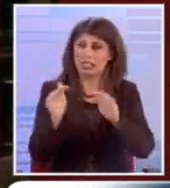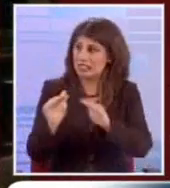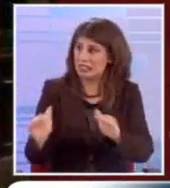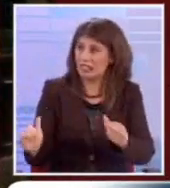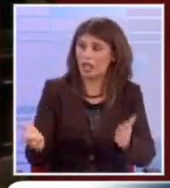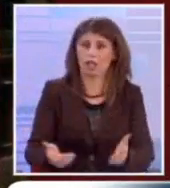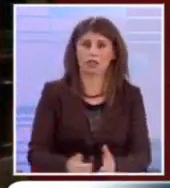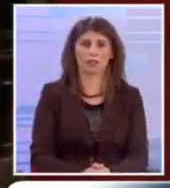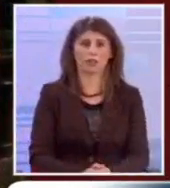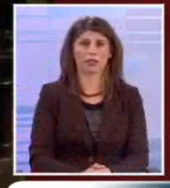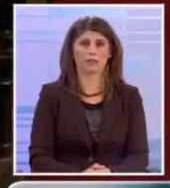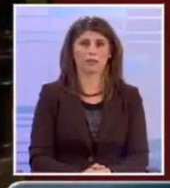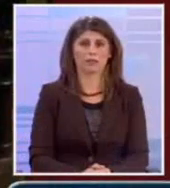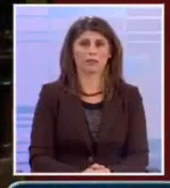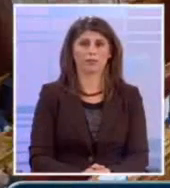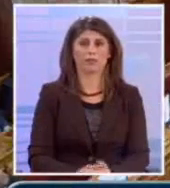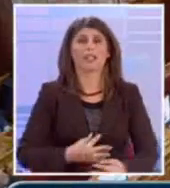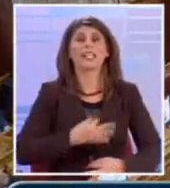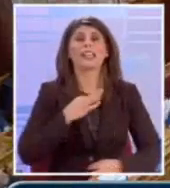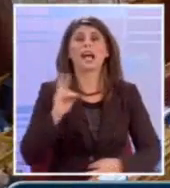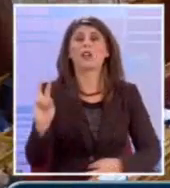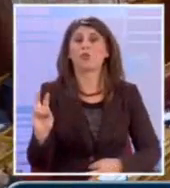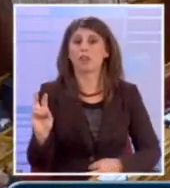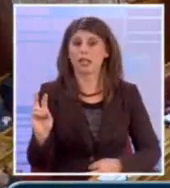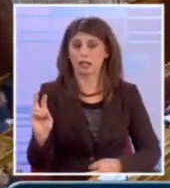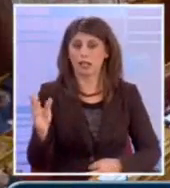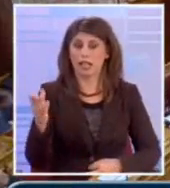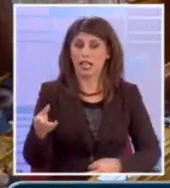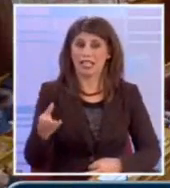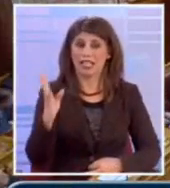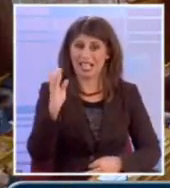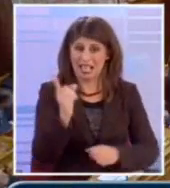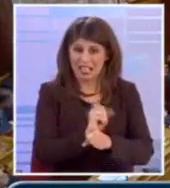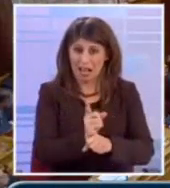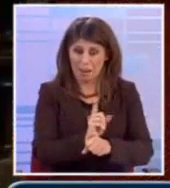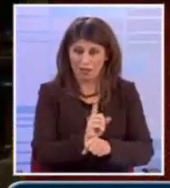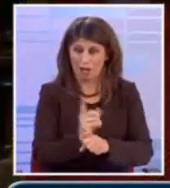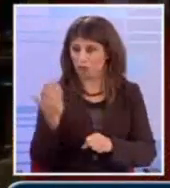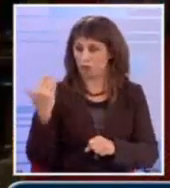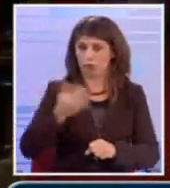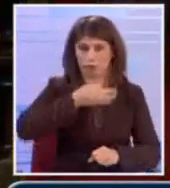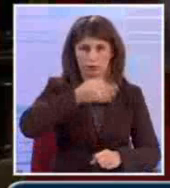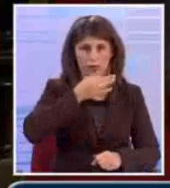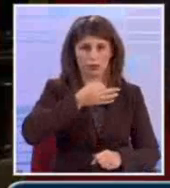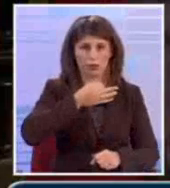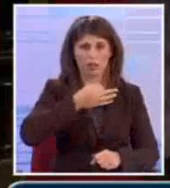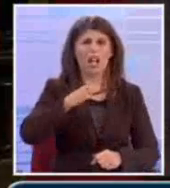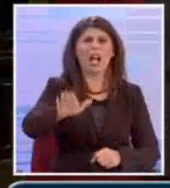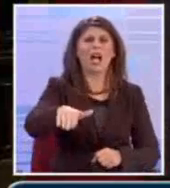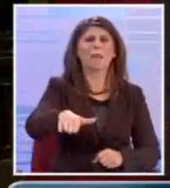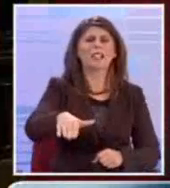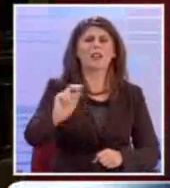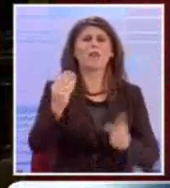ησυχία. Κύριε Χαρδούβελη, για 40 λεπτά μιλήσατε με απαξίωση